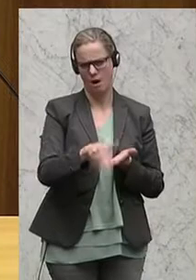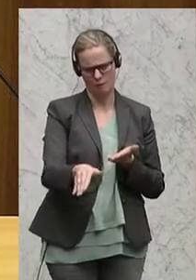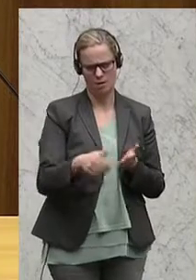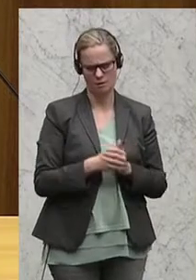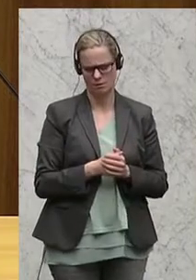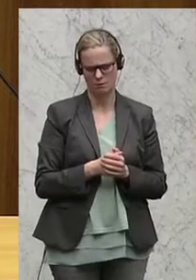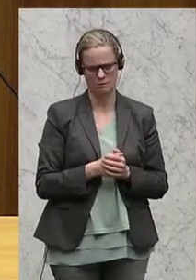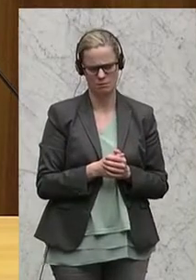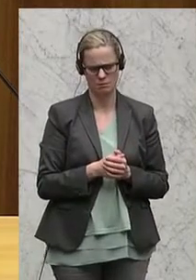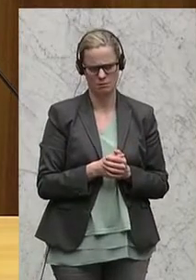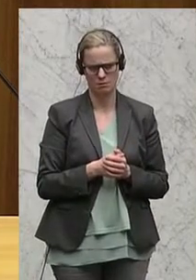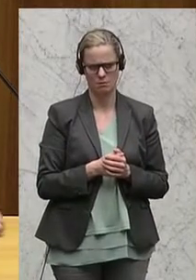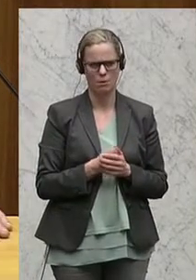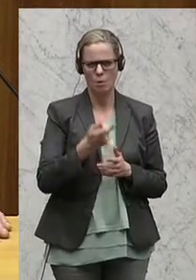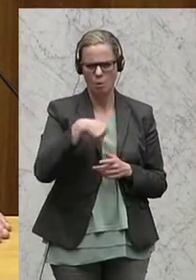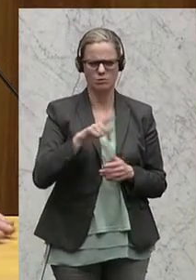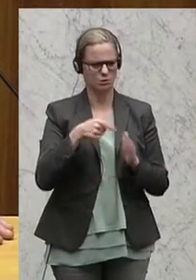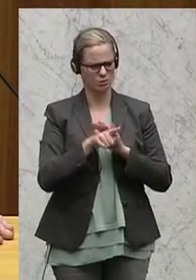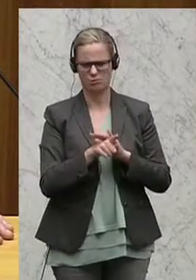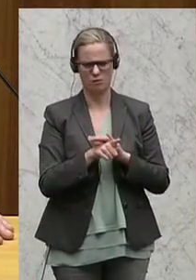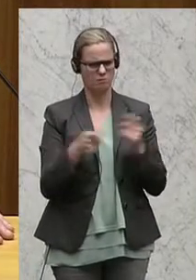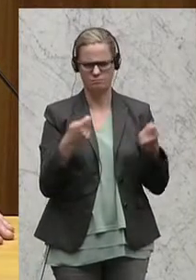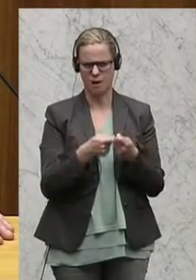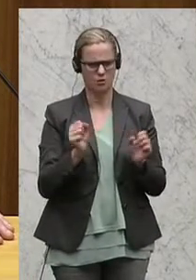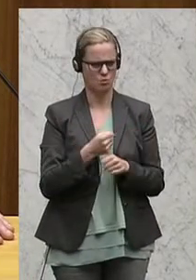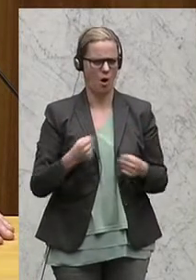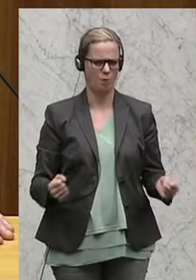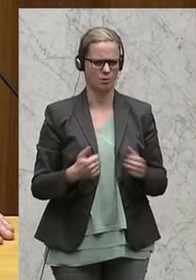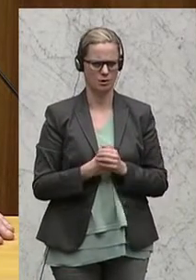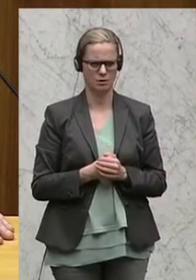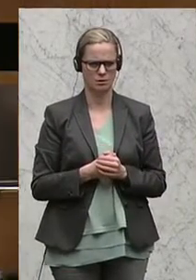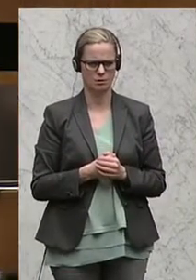Lehnen wir ab, entspricht überhaupt nicht unserem Zugang.